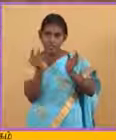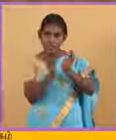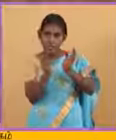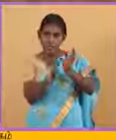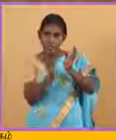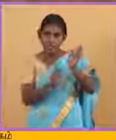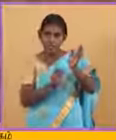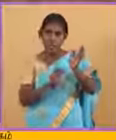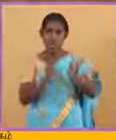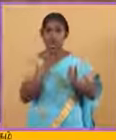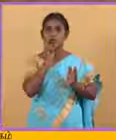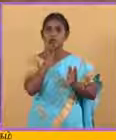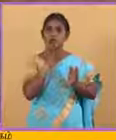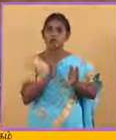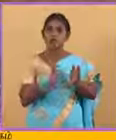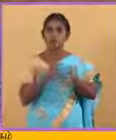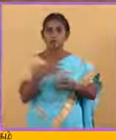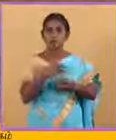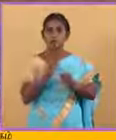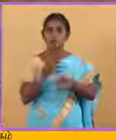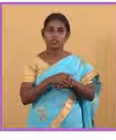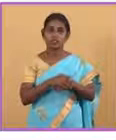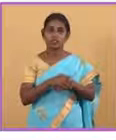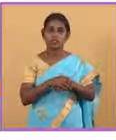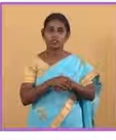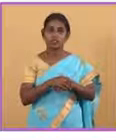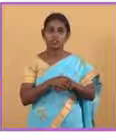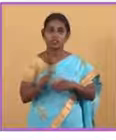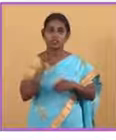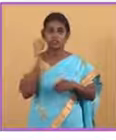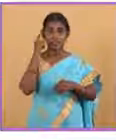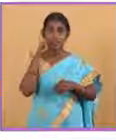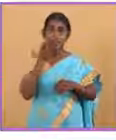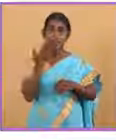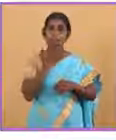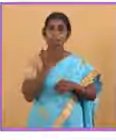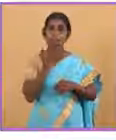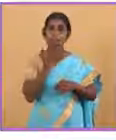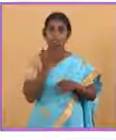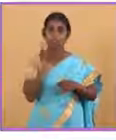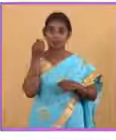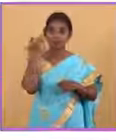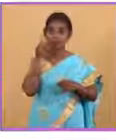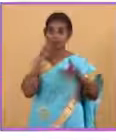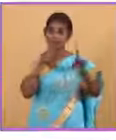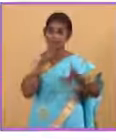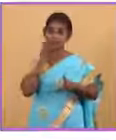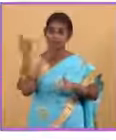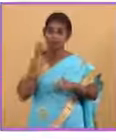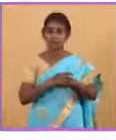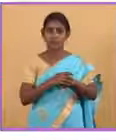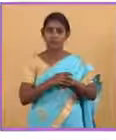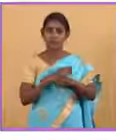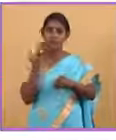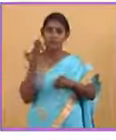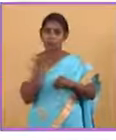அடிச்சொற்களா அப்படின்னு நீங்கள் கேட்கலாம். அடிச்சொற்கள் என்னன்னா உங்களுக்கு தெரியும், படி அப்படிங்கிற சொல்ல நீங்கள் படிச்சிருக்கீங்க. அந்த படிங்கிற ஒரு அடி